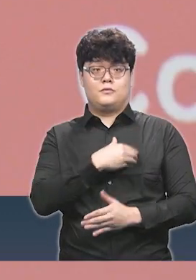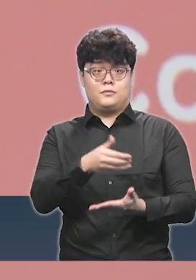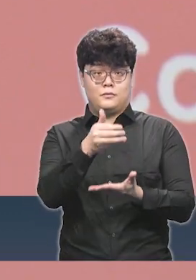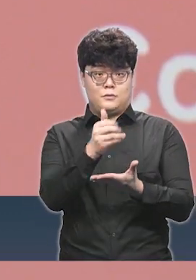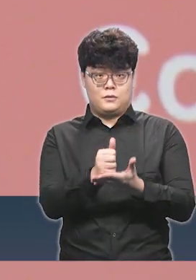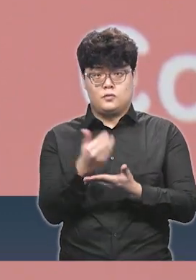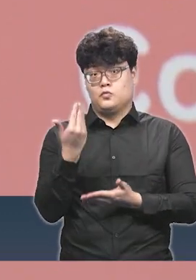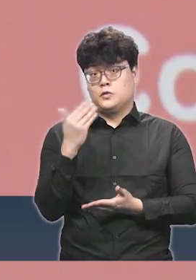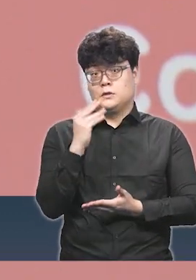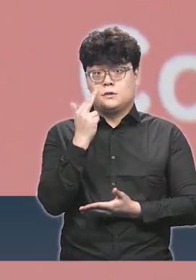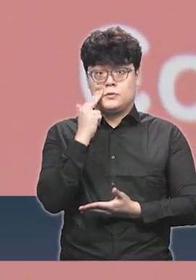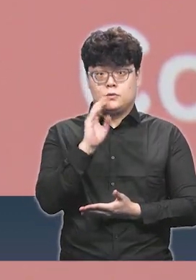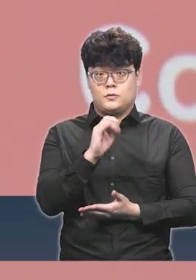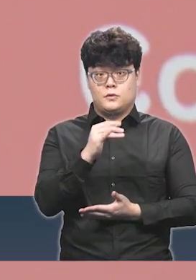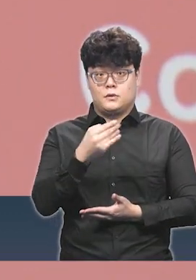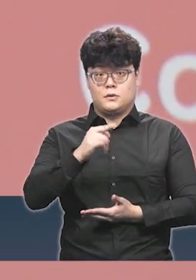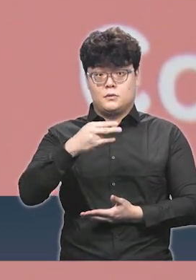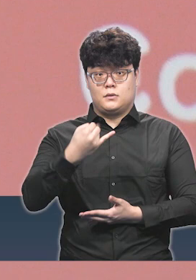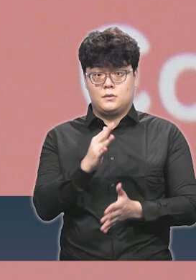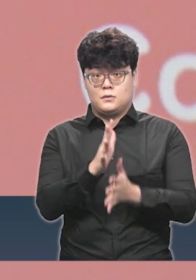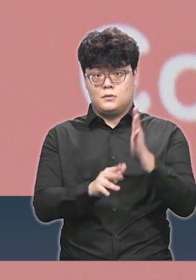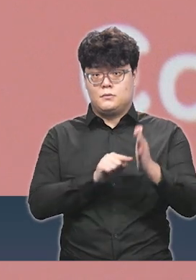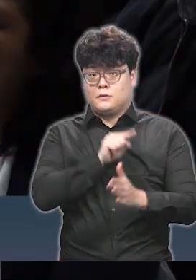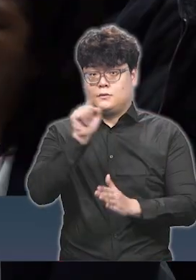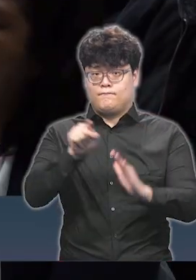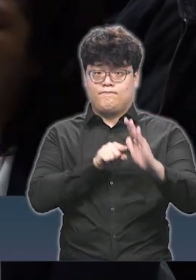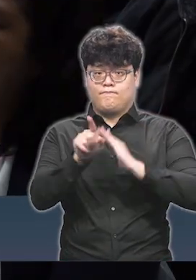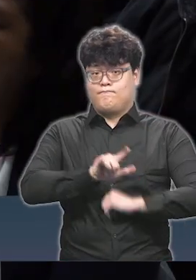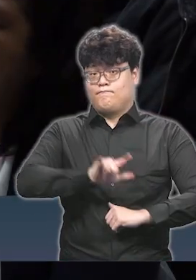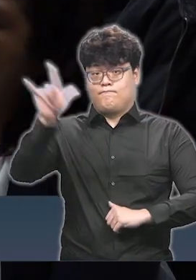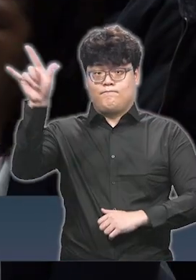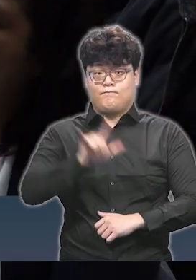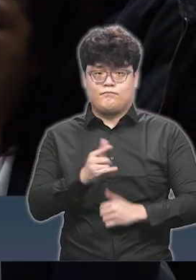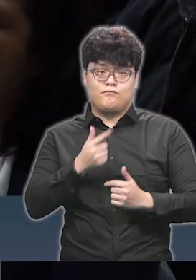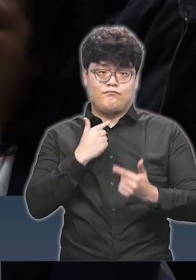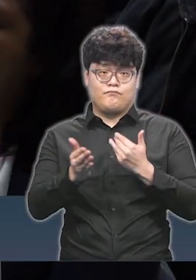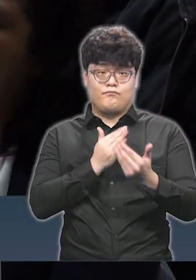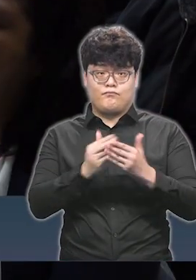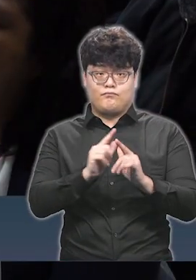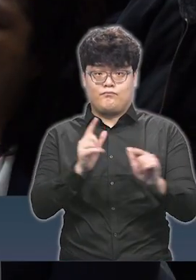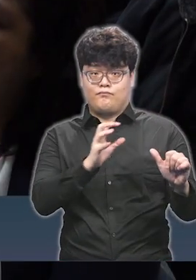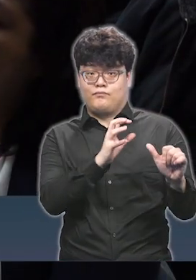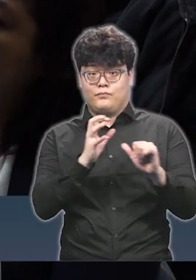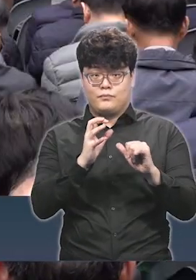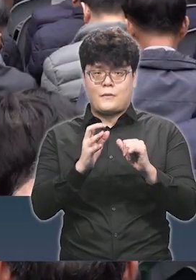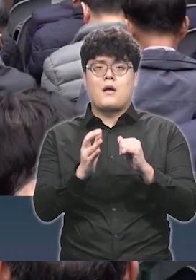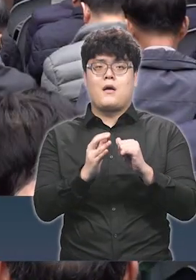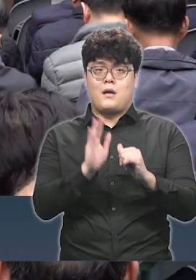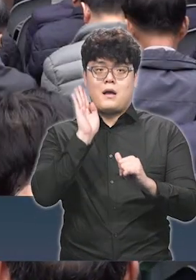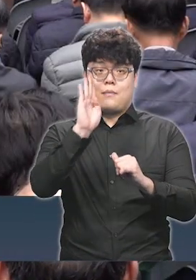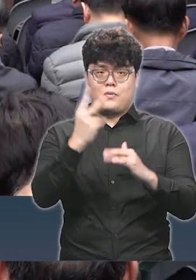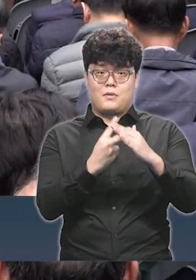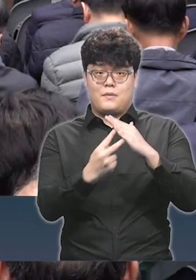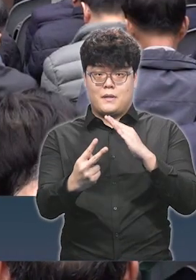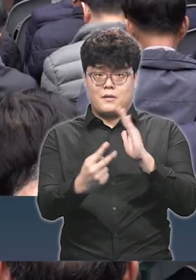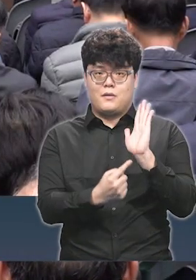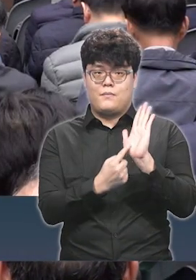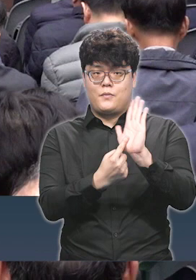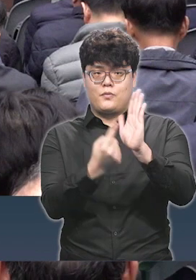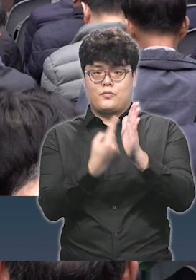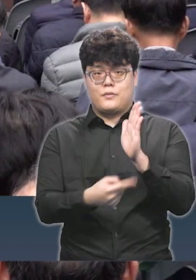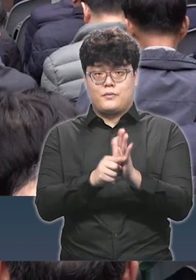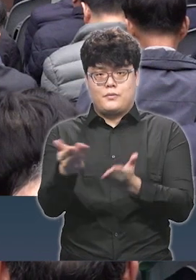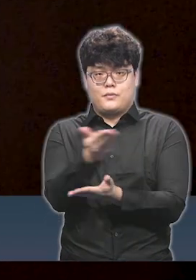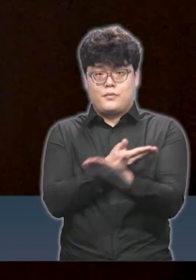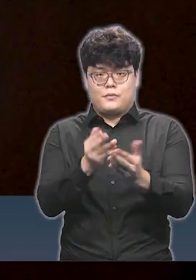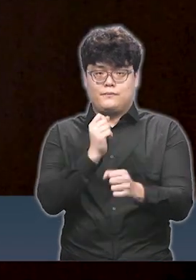미국 포틀랜드 시를 방문에 경험한 내용과 그로부터 얻은 동대문구의 개발 비전을 직원들과 공유하는 자리를